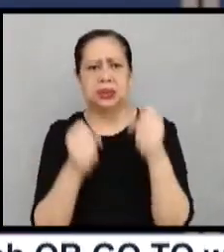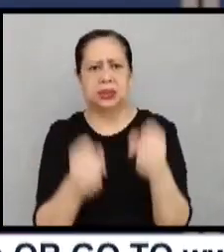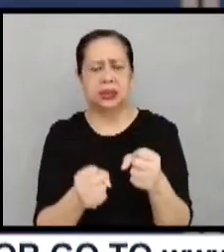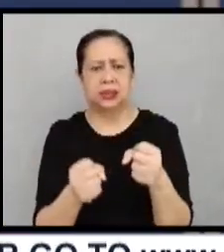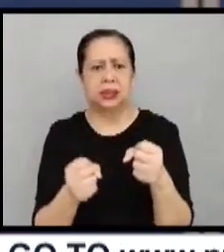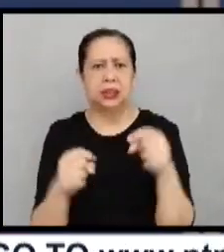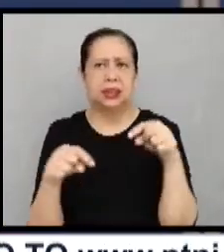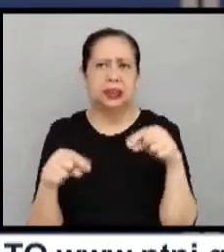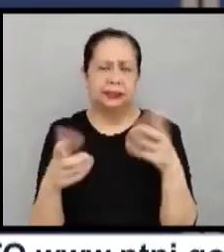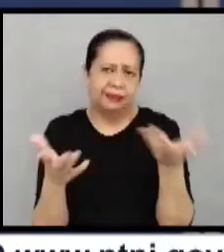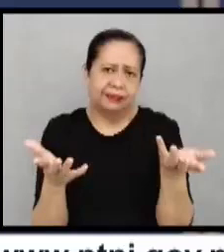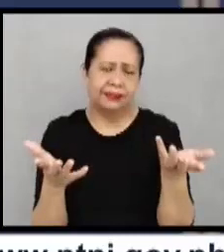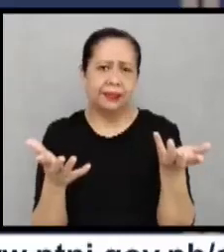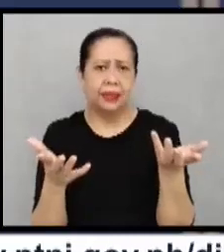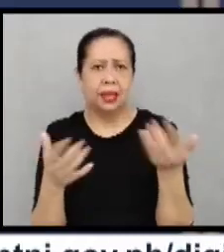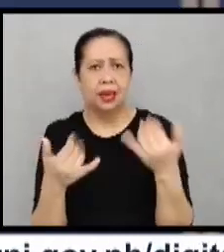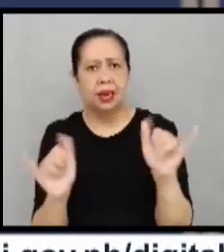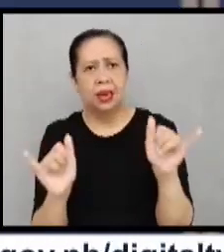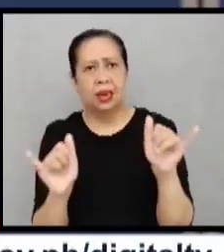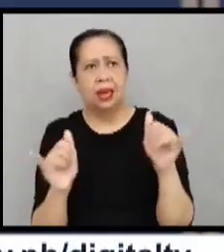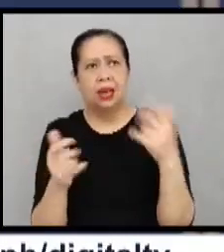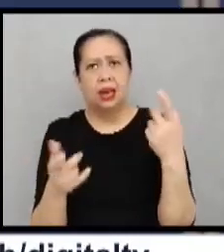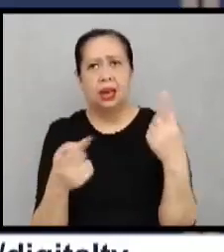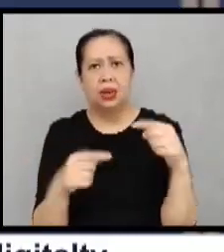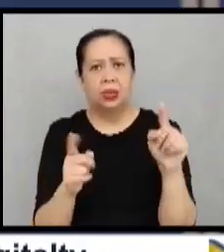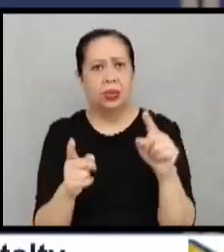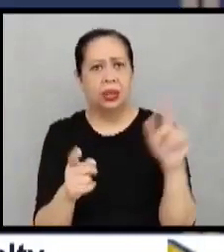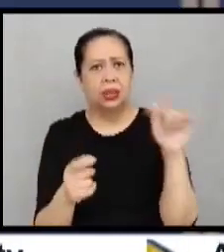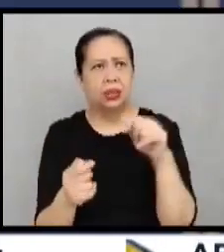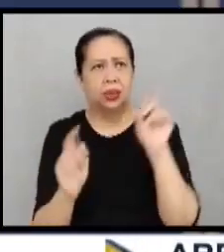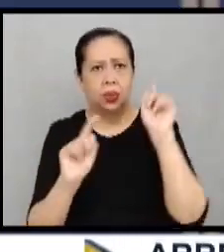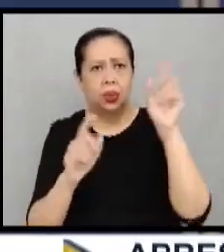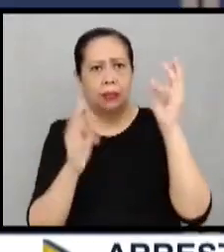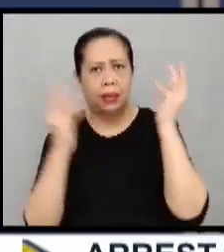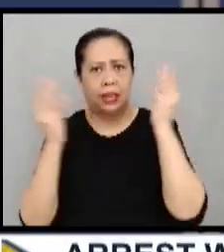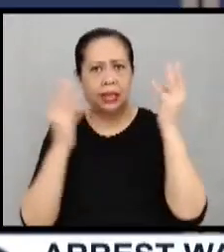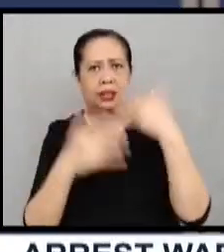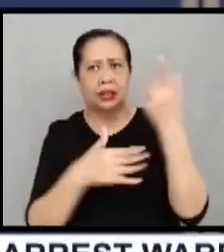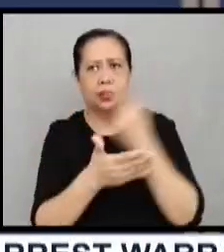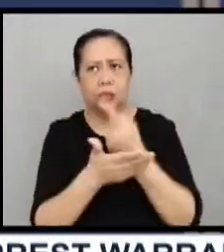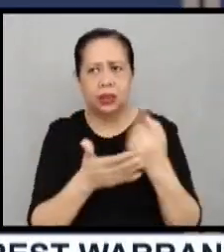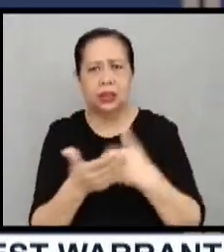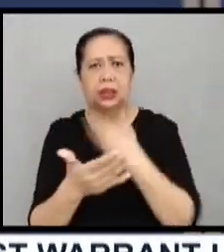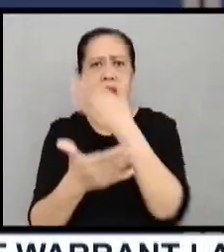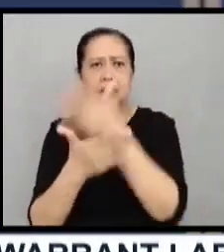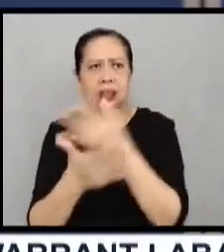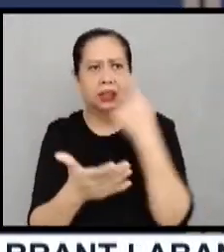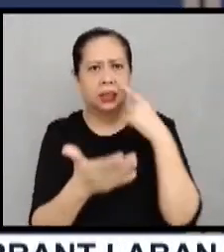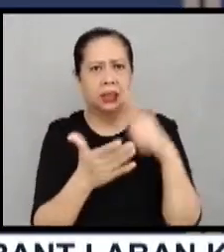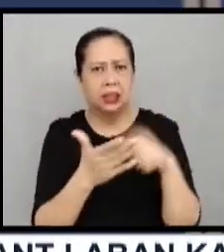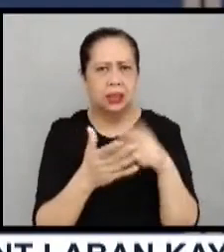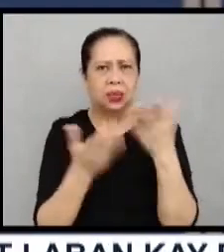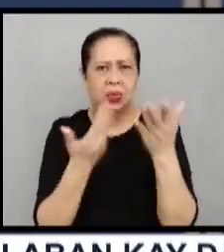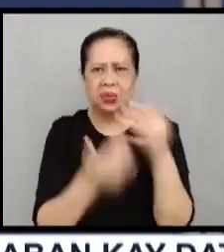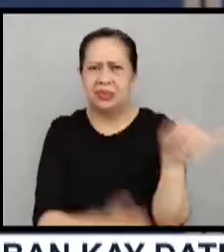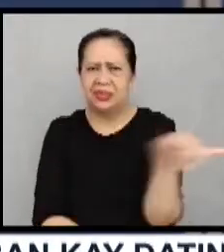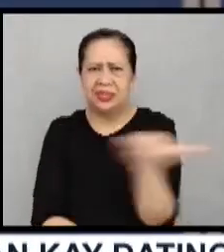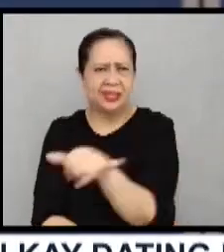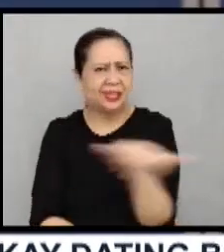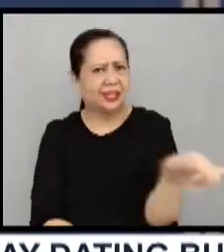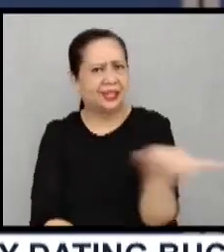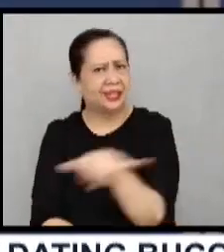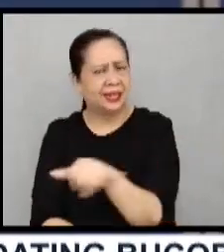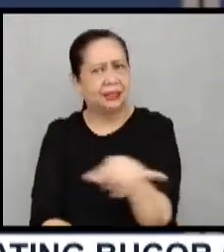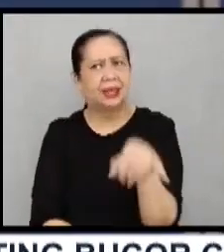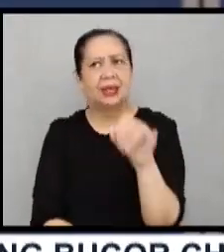we are. And I'm going to Malaysia early next week, and I know the situation is about the same. So that's